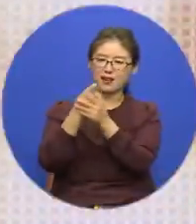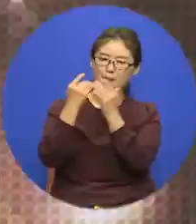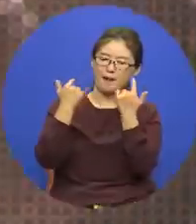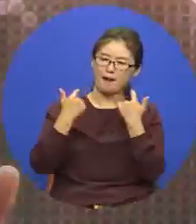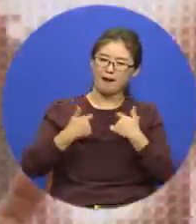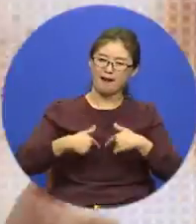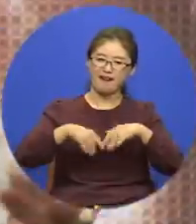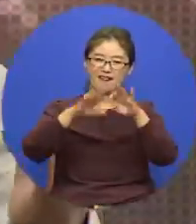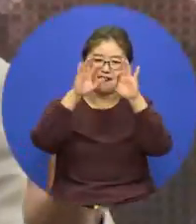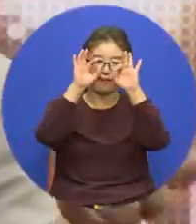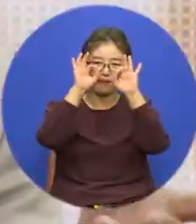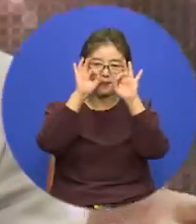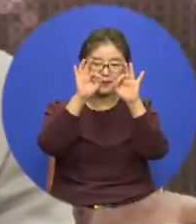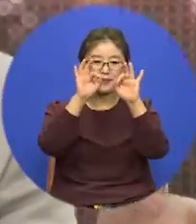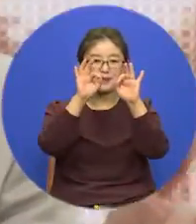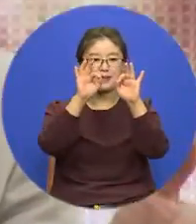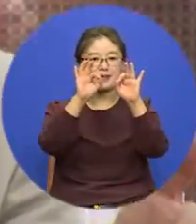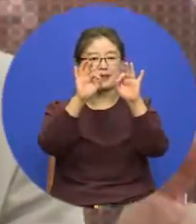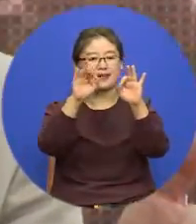언제 봐도